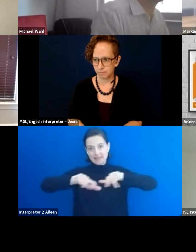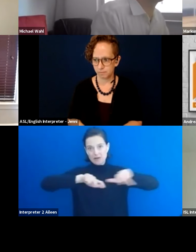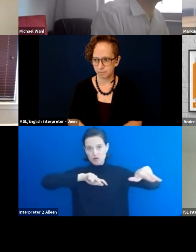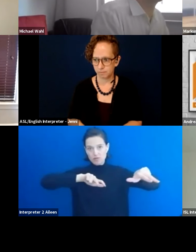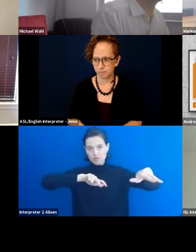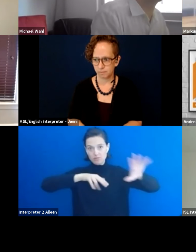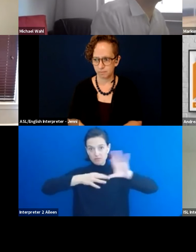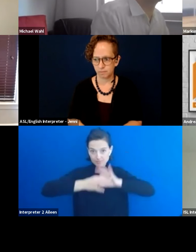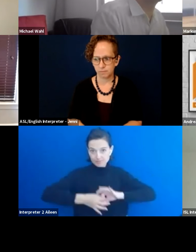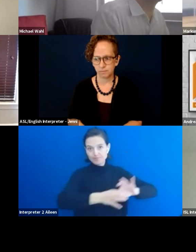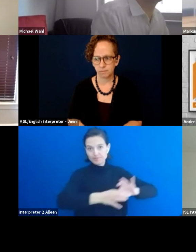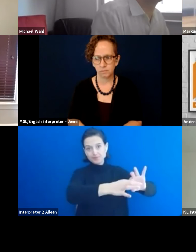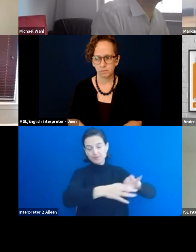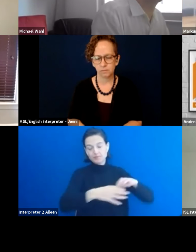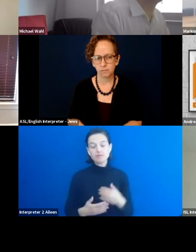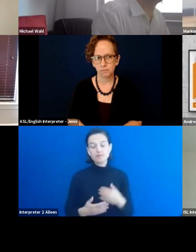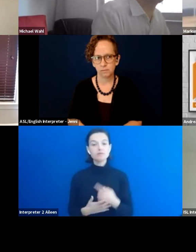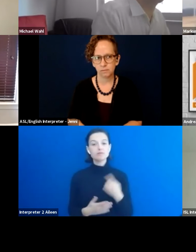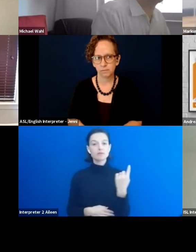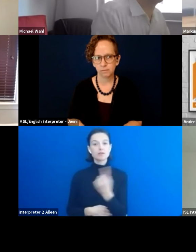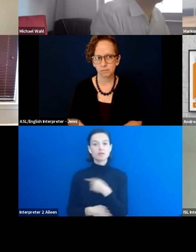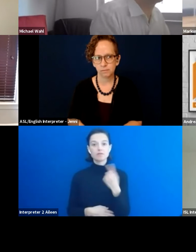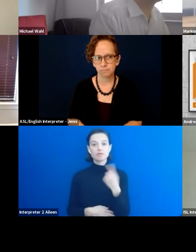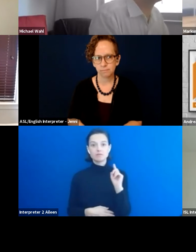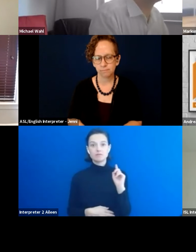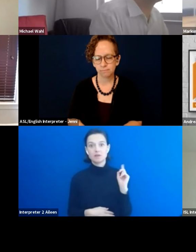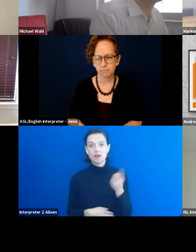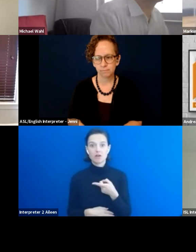Regierungsangelegenheiten. Wir haben auch ein